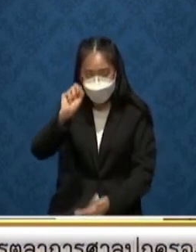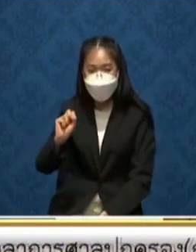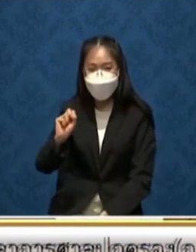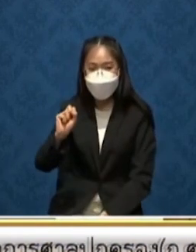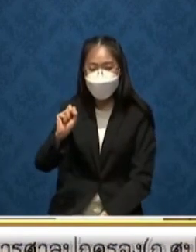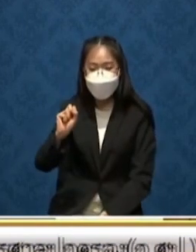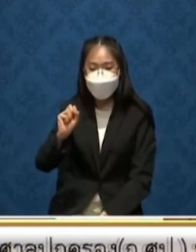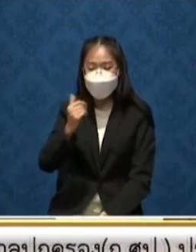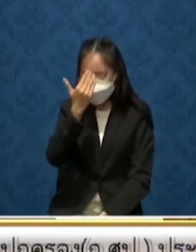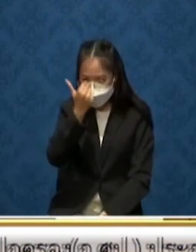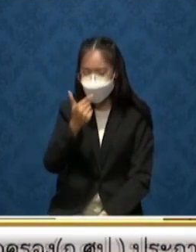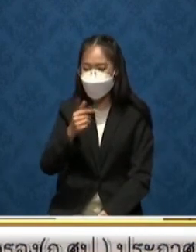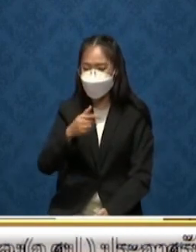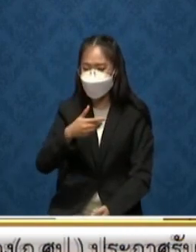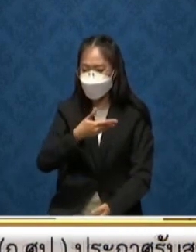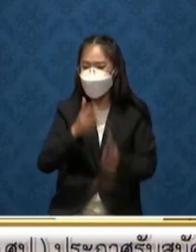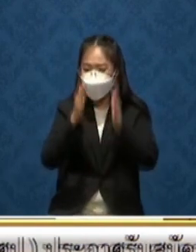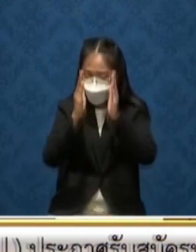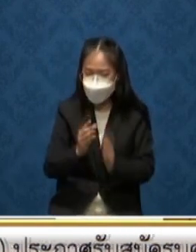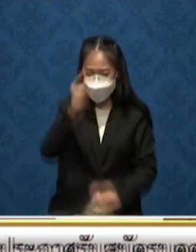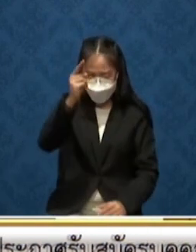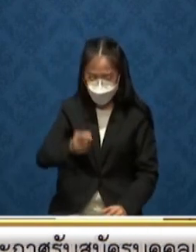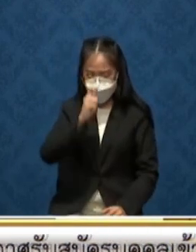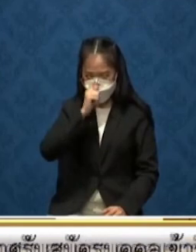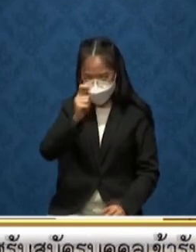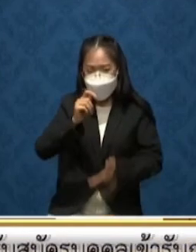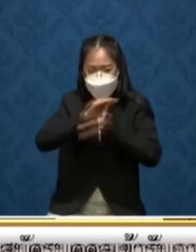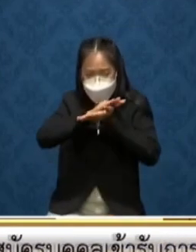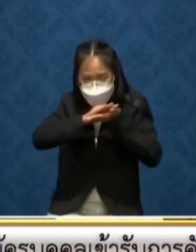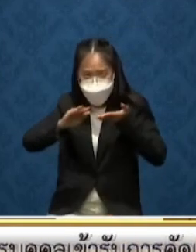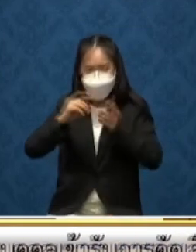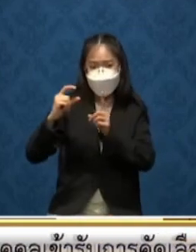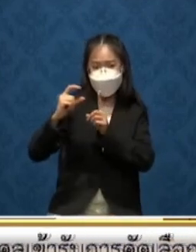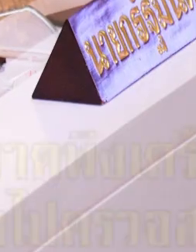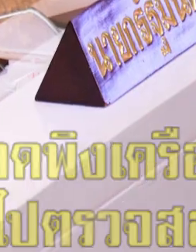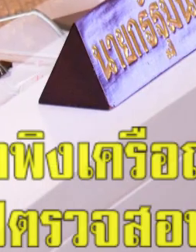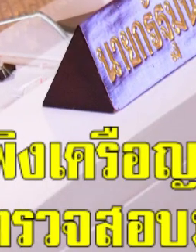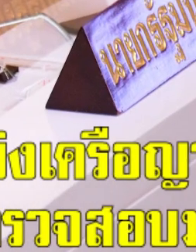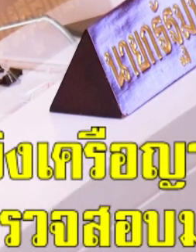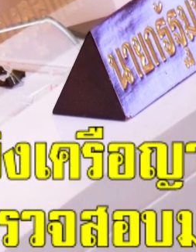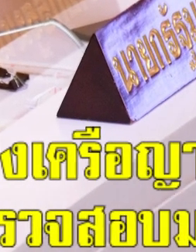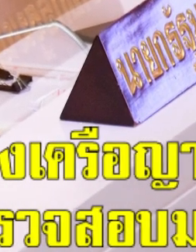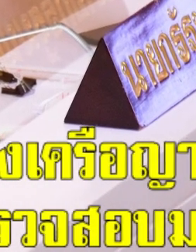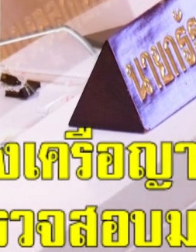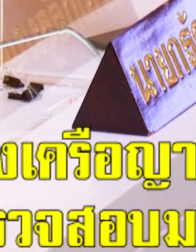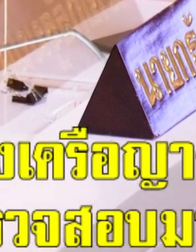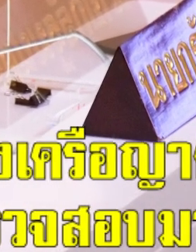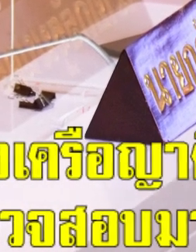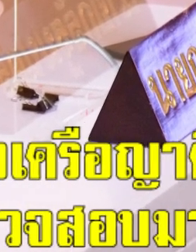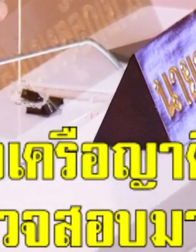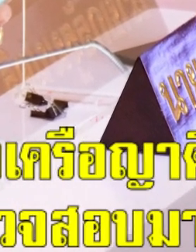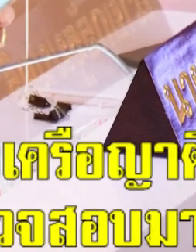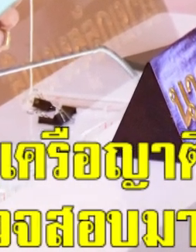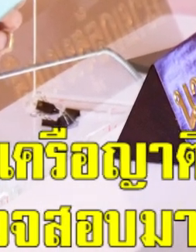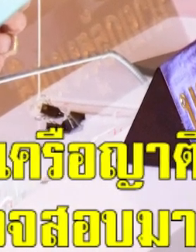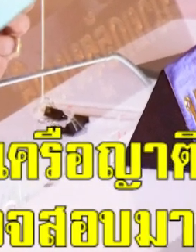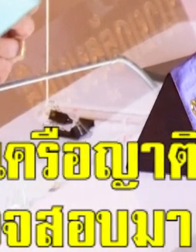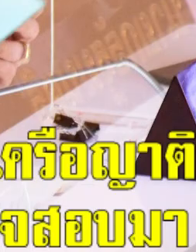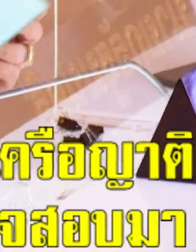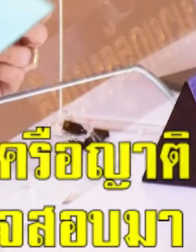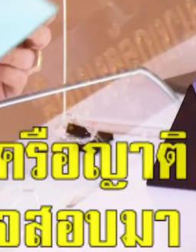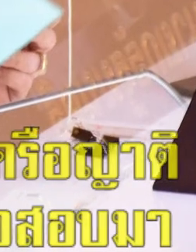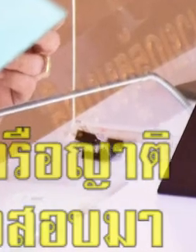มเมนต์ข่าวค่ะถ้าจะให้ดีนะคะสั่งซื้อผ่านทาง LINE หรืออินบ็อกซ์เข้ามาได้ค่ะรับรองของถึง